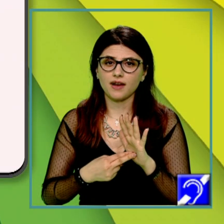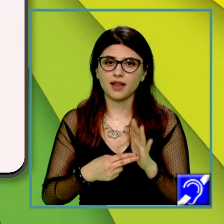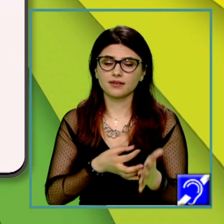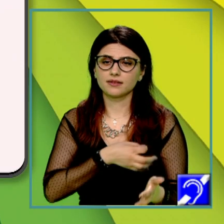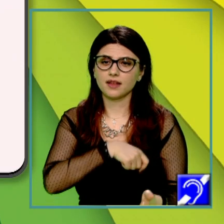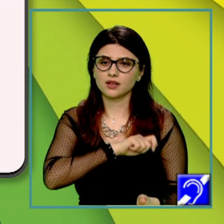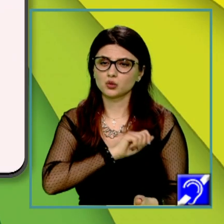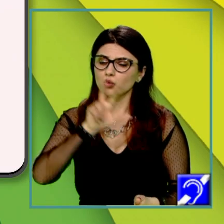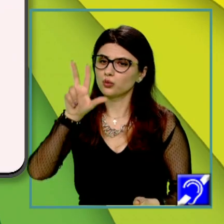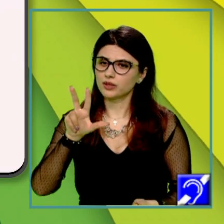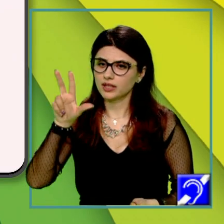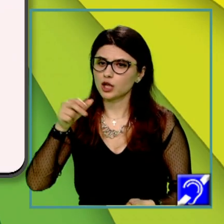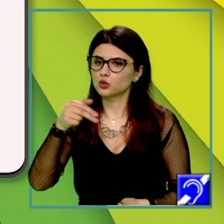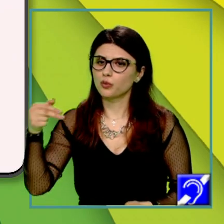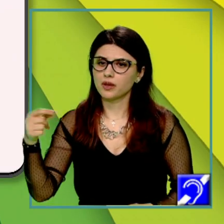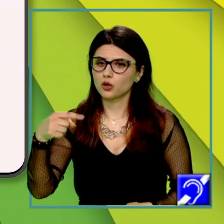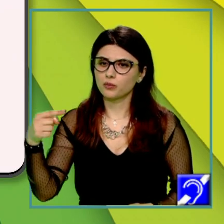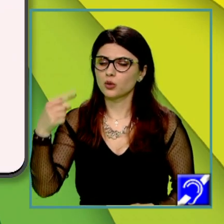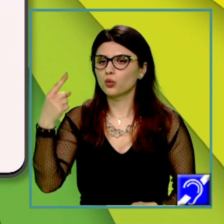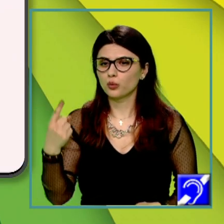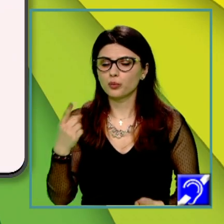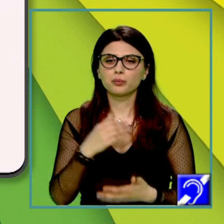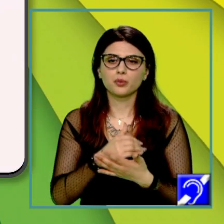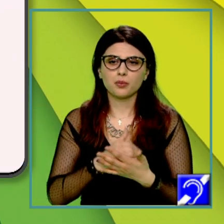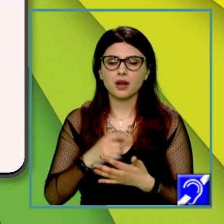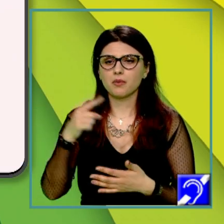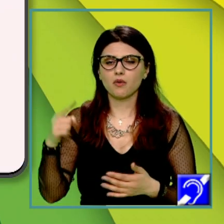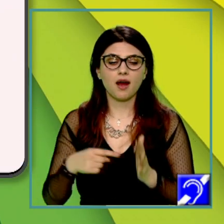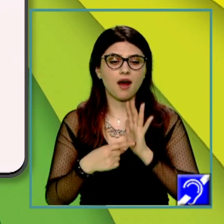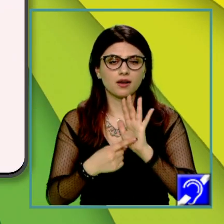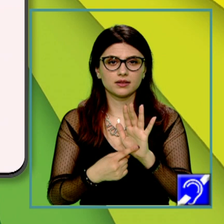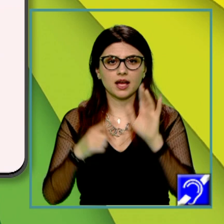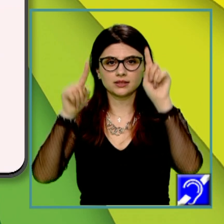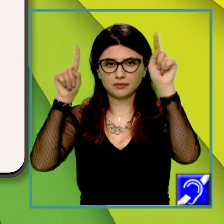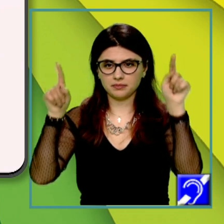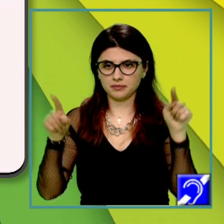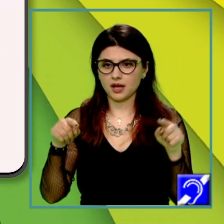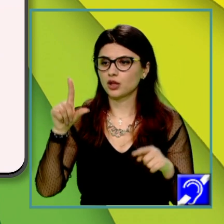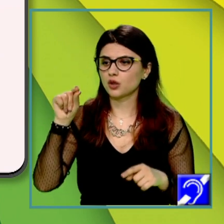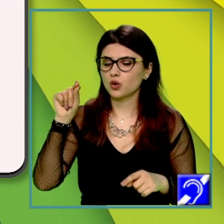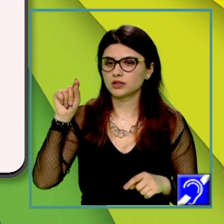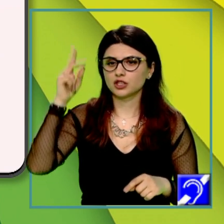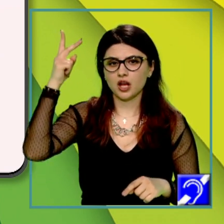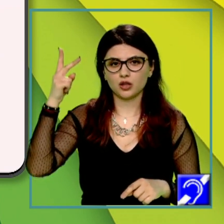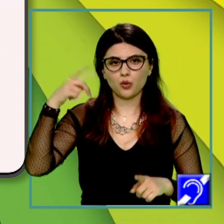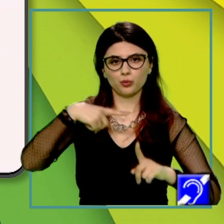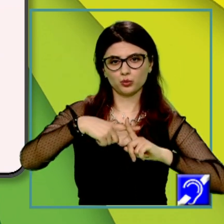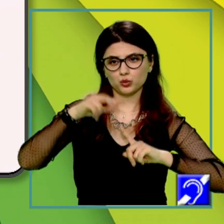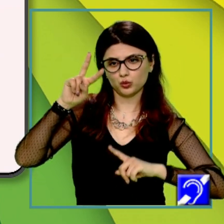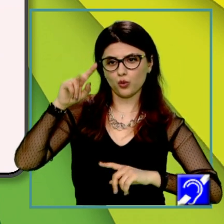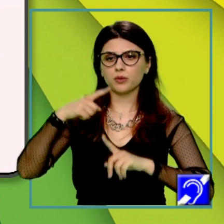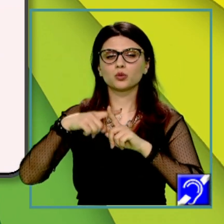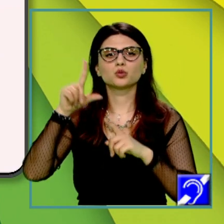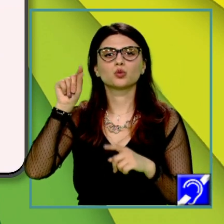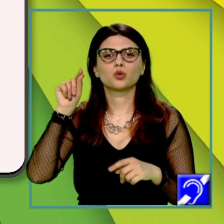subiectul 1 problemă unu Arătați că paranteză 20 la pătrat plus 2 înmulțit cu